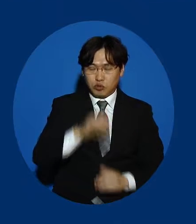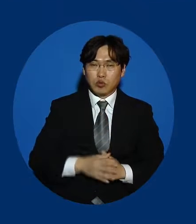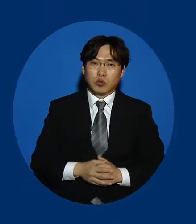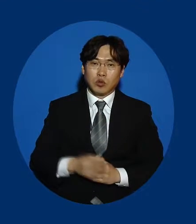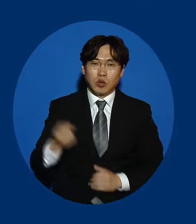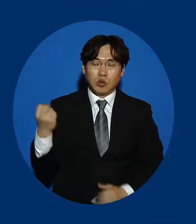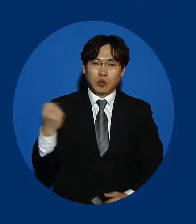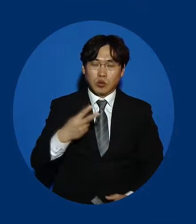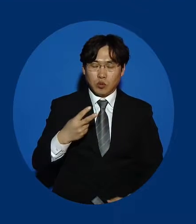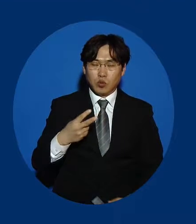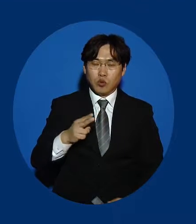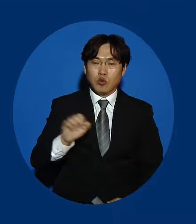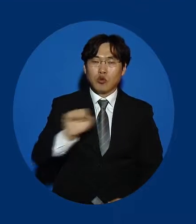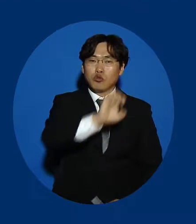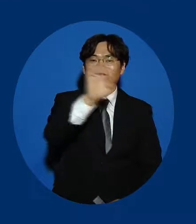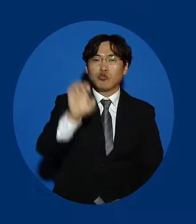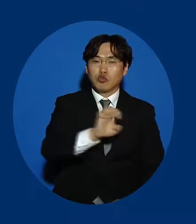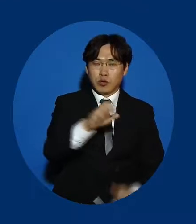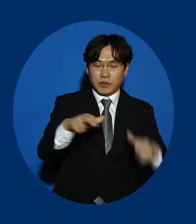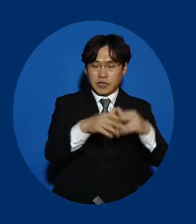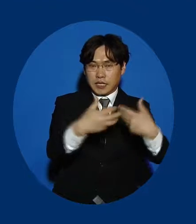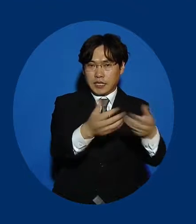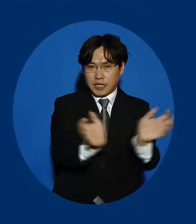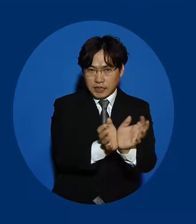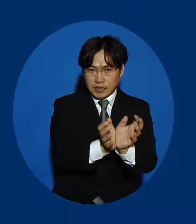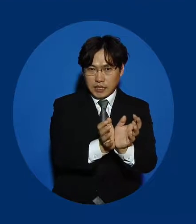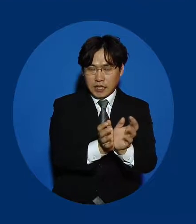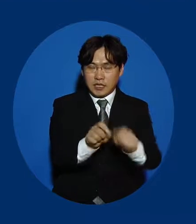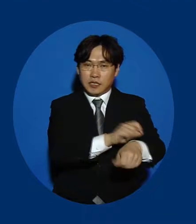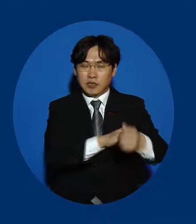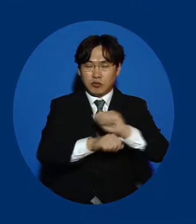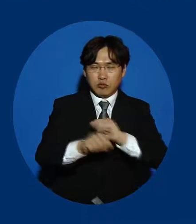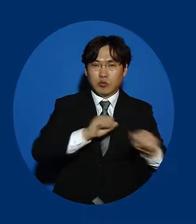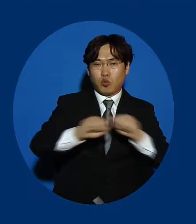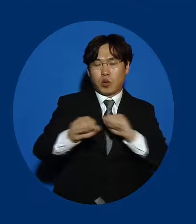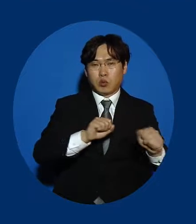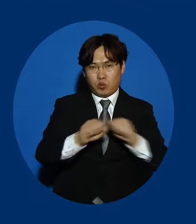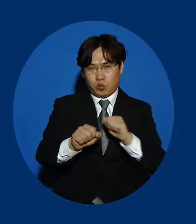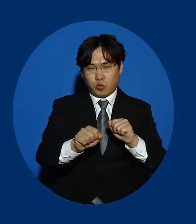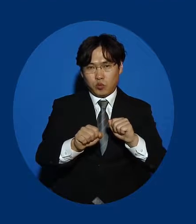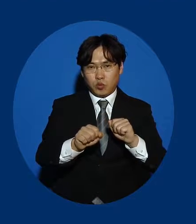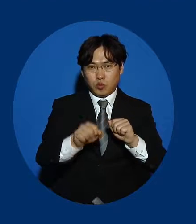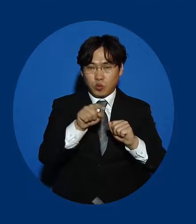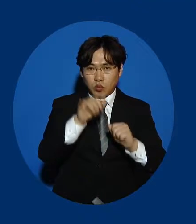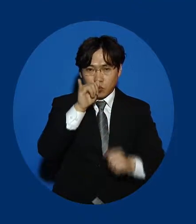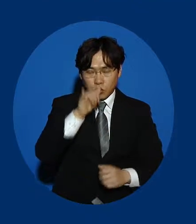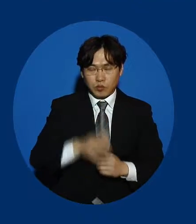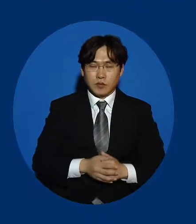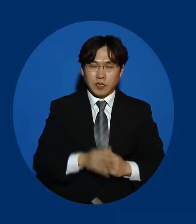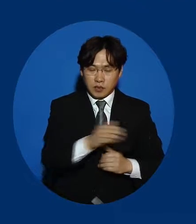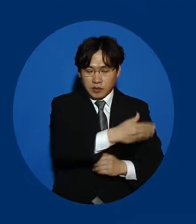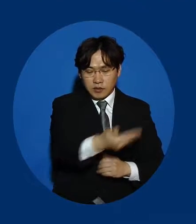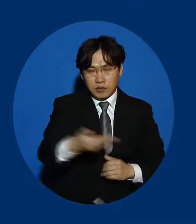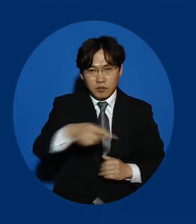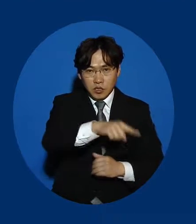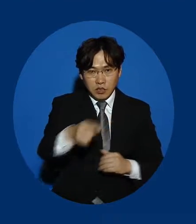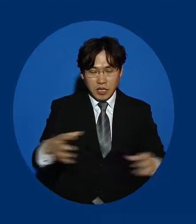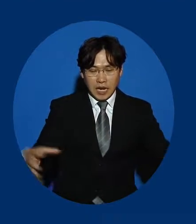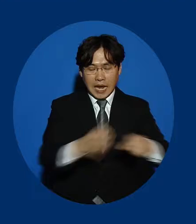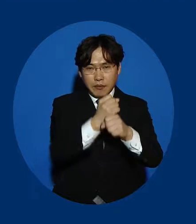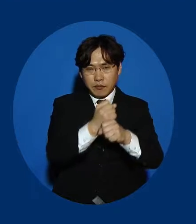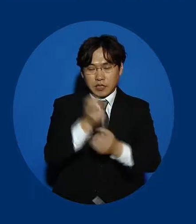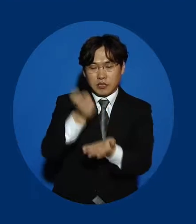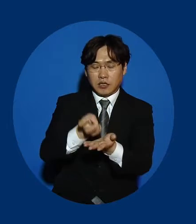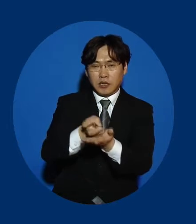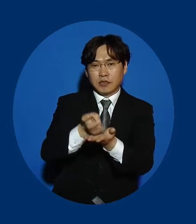장애인 단체들 특히 유럽을 중심으로 한 장애인 단체들이 좀 적극적이었어요. 이런 국제적인 흐름들이 사실 정책에